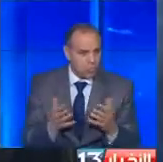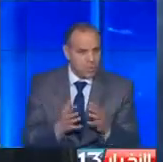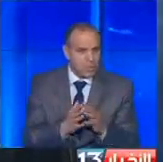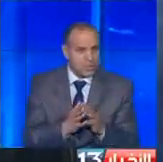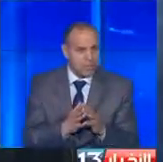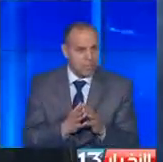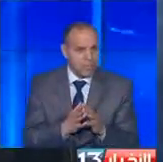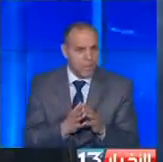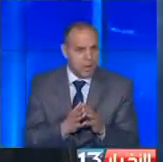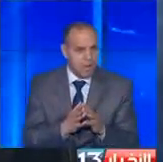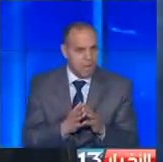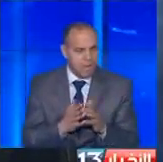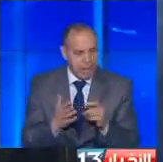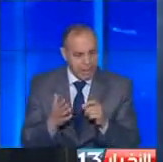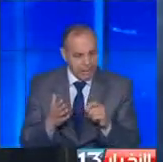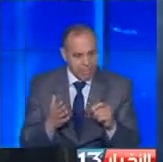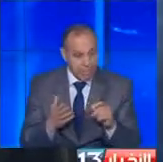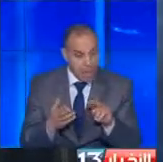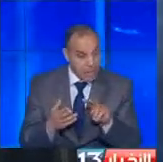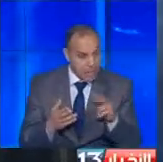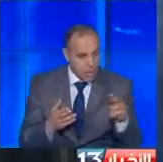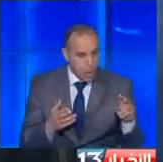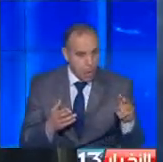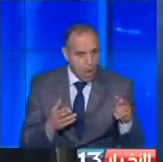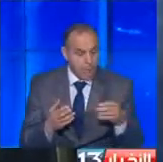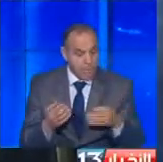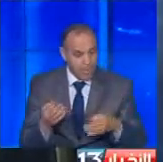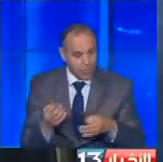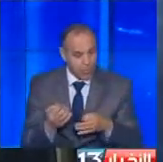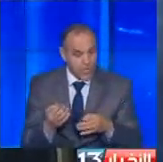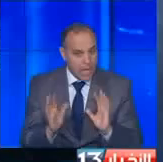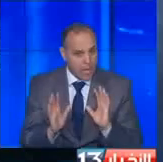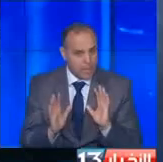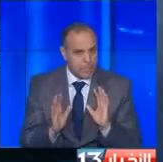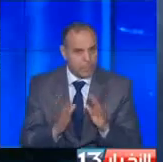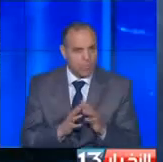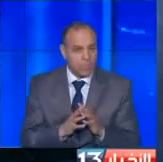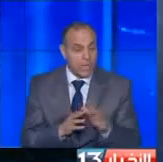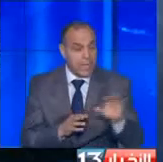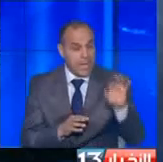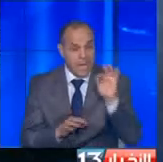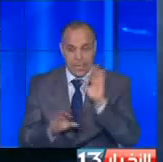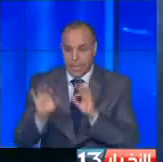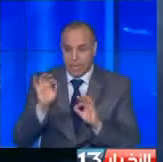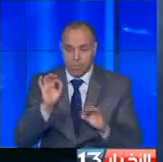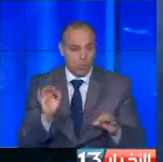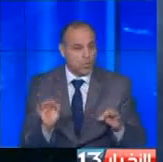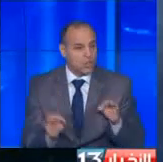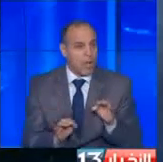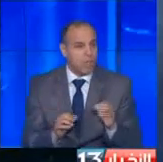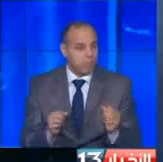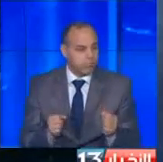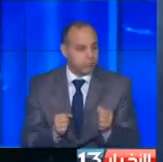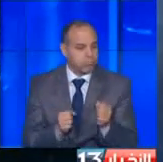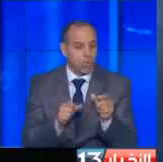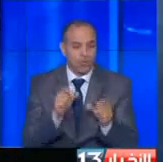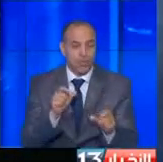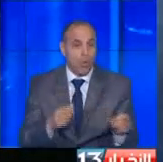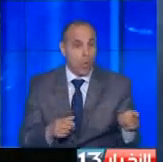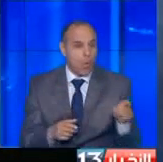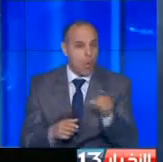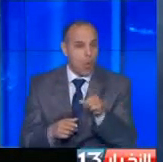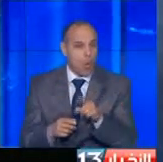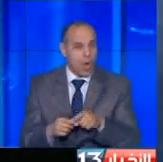ما تكون ثم ستيل واحد يكون ثم تنوع في الانماط الموسيقيه. اختيارات موسيقيه تفاعل معها الجمهور